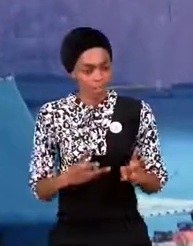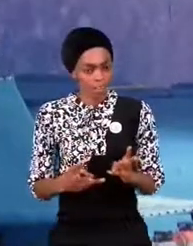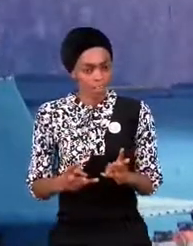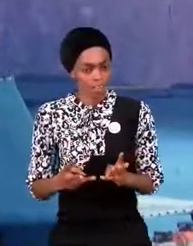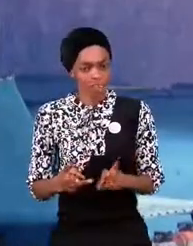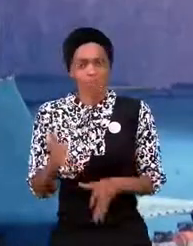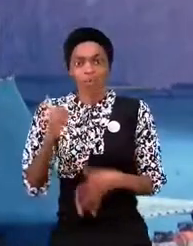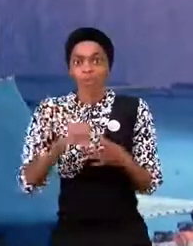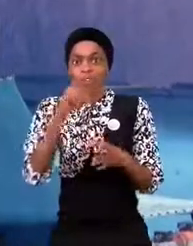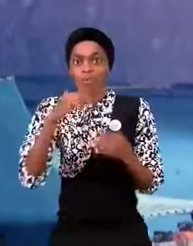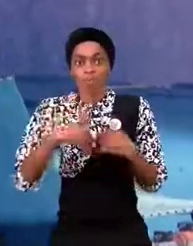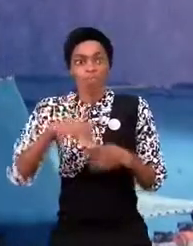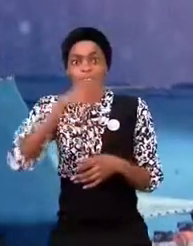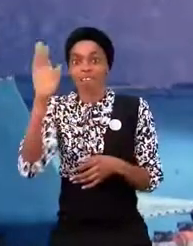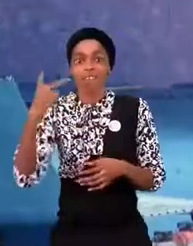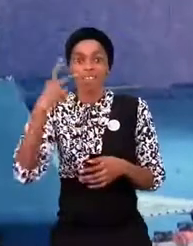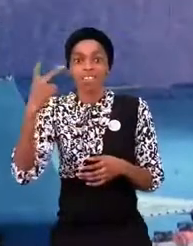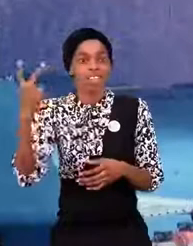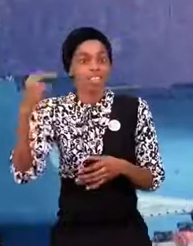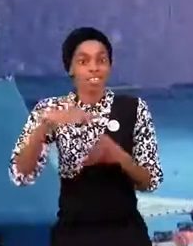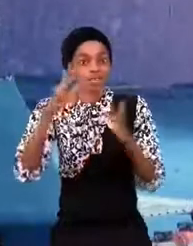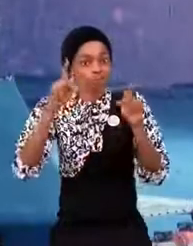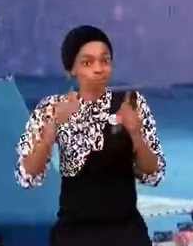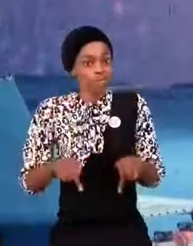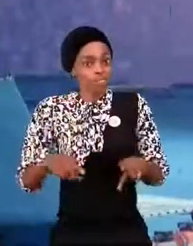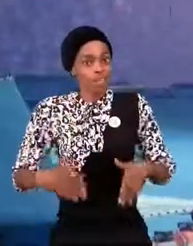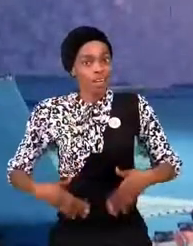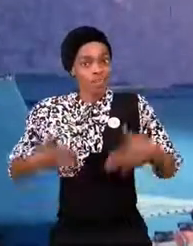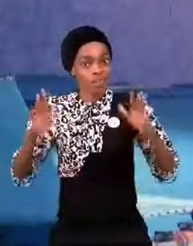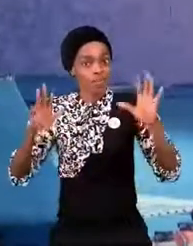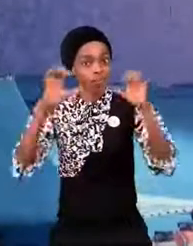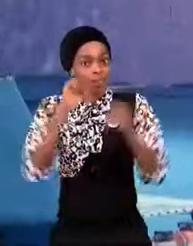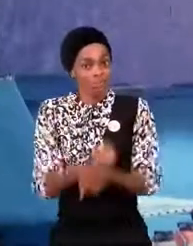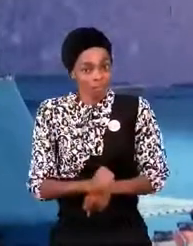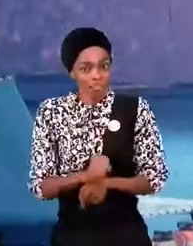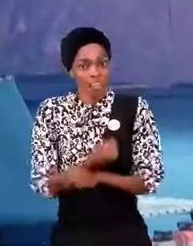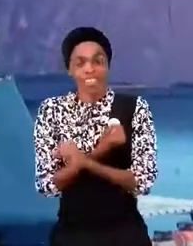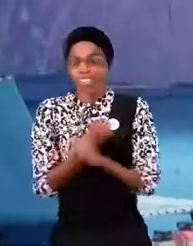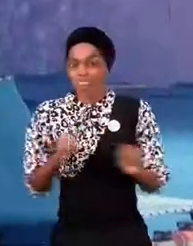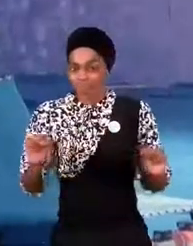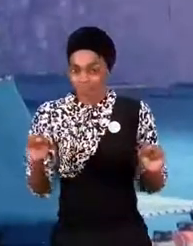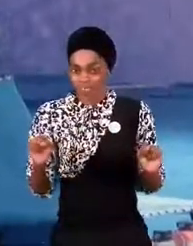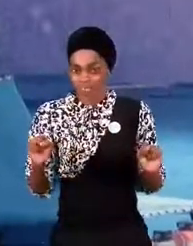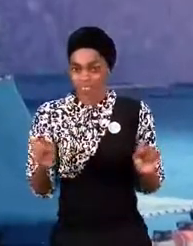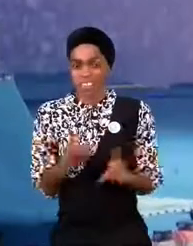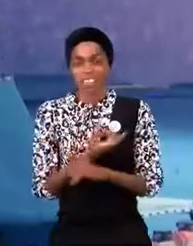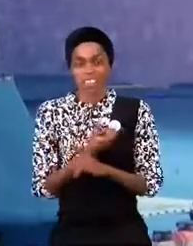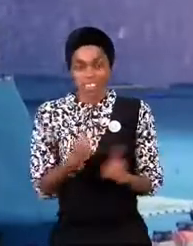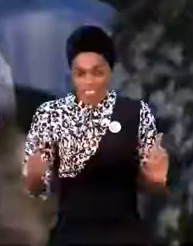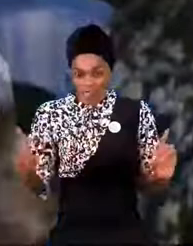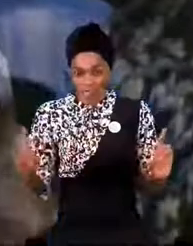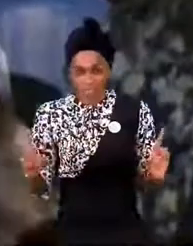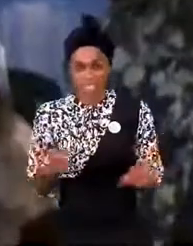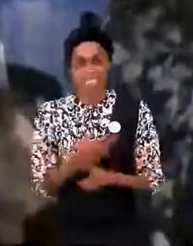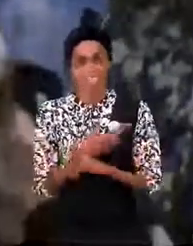miracle, salut, délivrance, rédemption, que tu n'as jamais expérimenté dans ta vie, ce